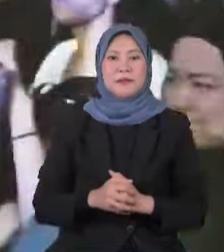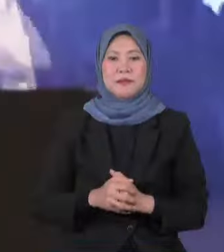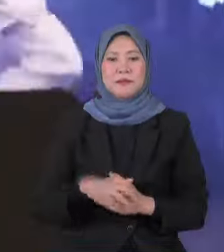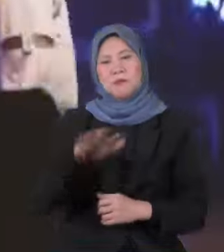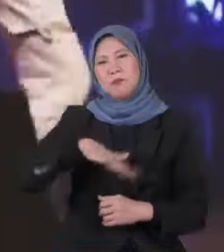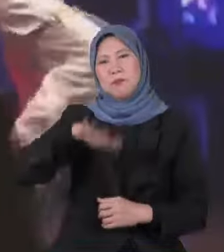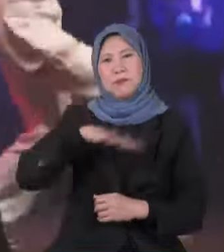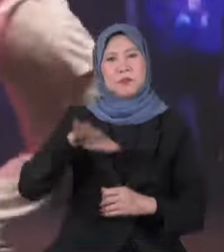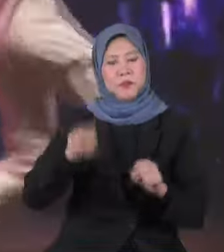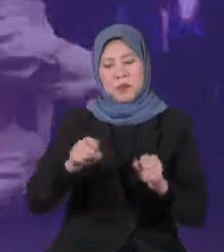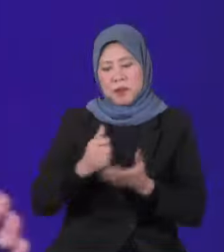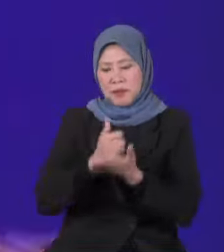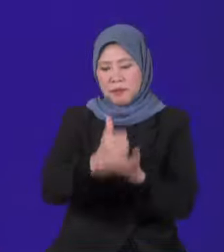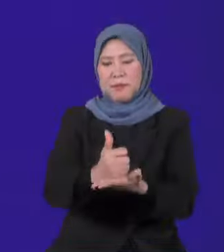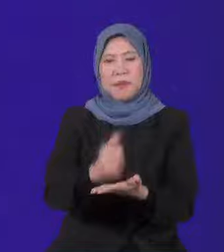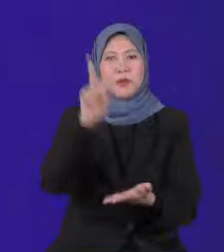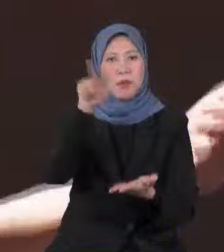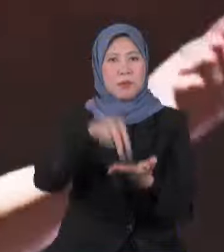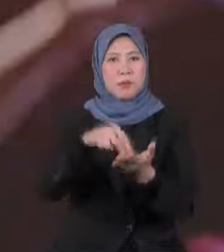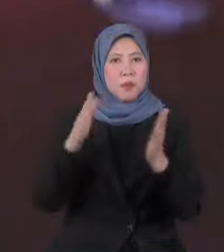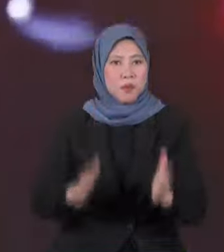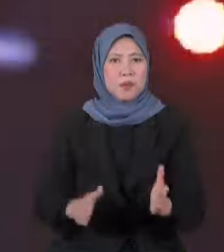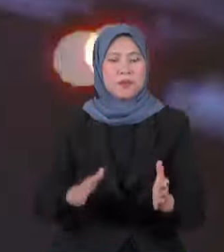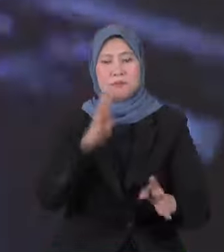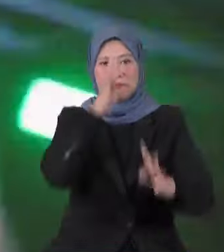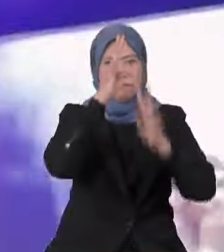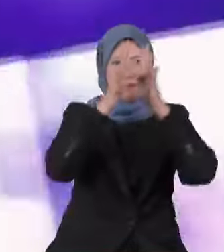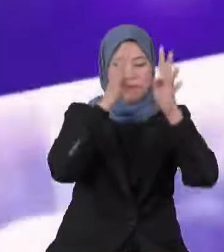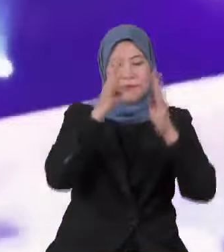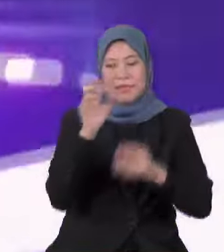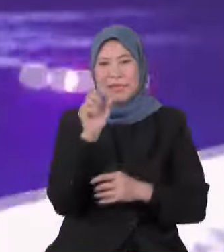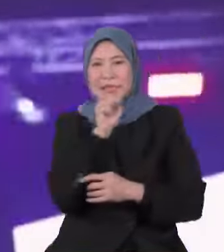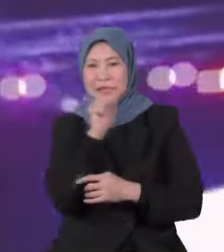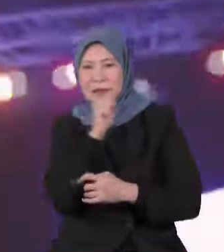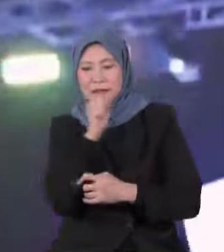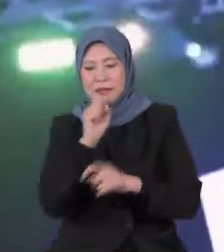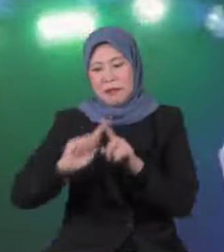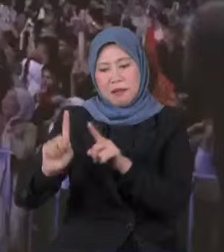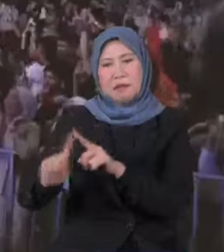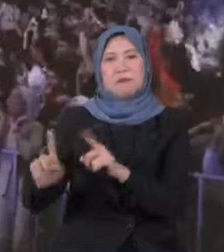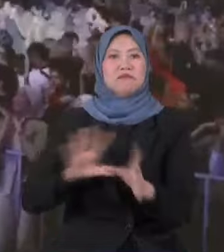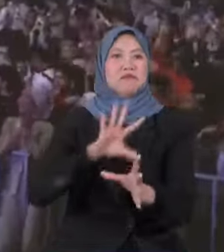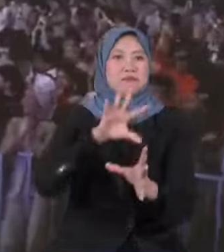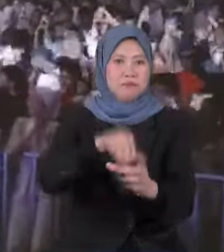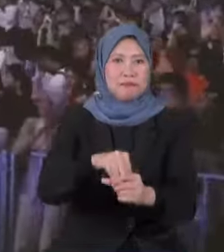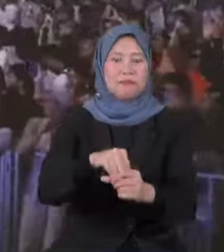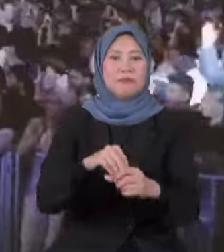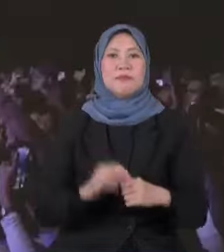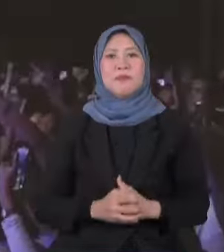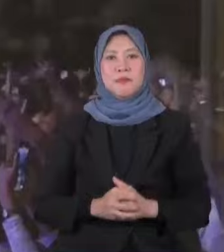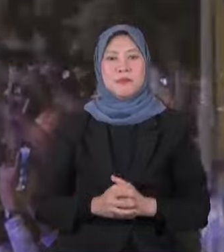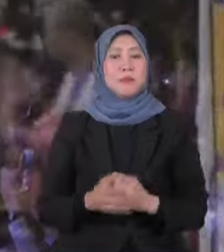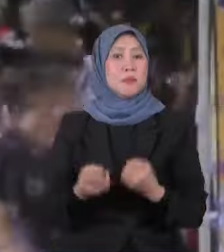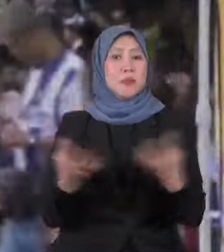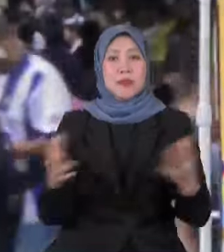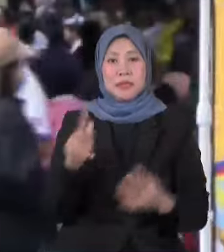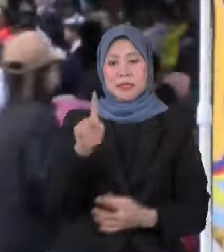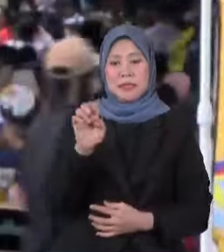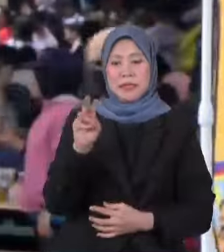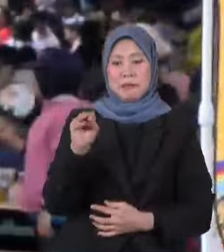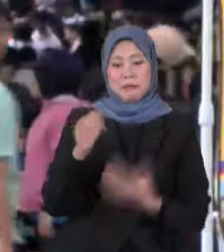sekurang-kurangnya membantu 2,000 orang penggiat kreatif dan seni. Dan pada masa yang sama, kami harap melalui Kembara Rio